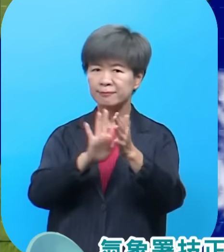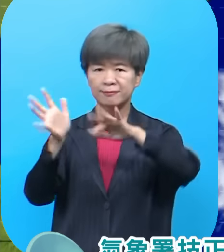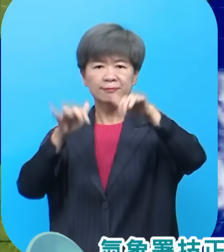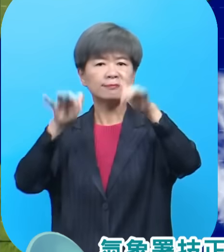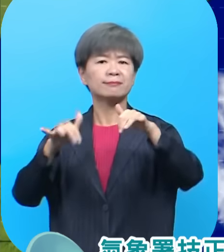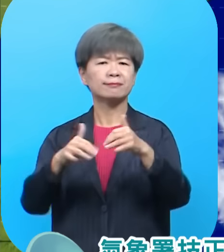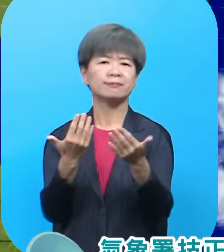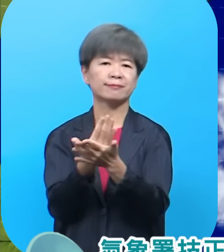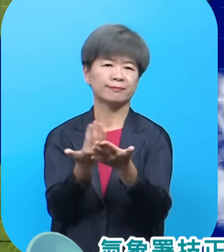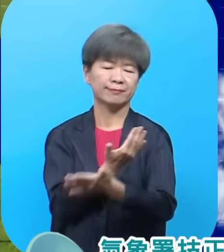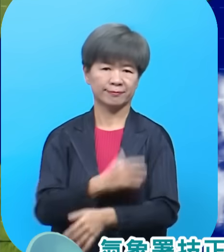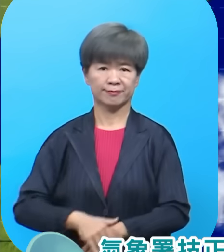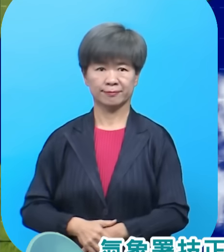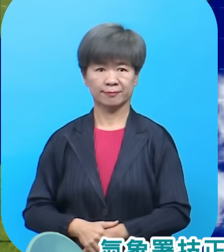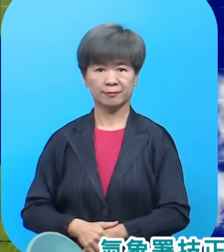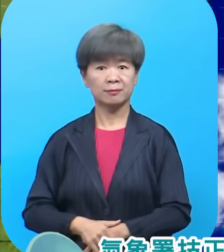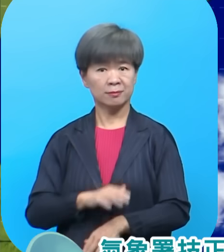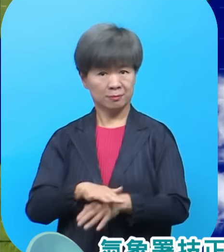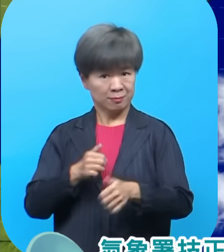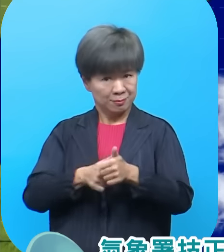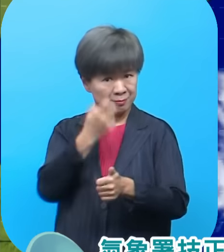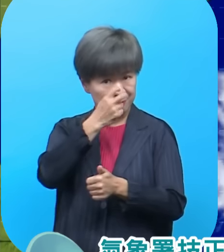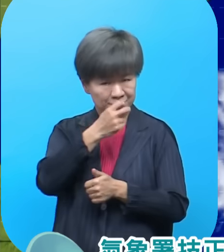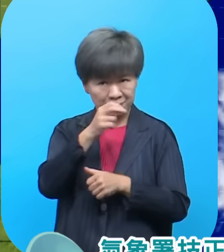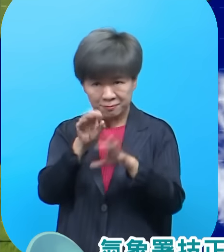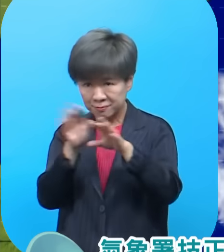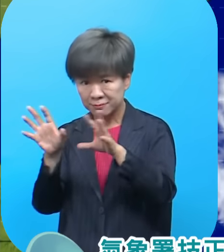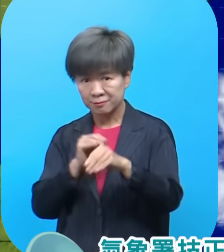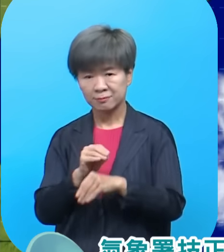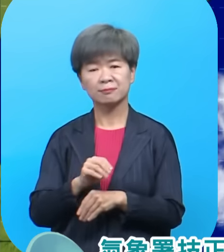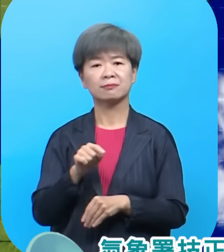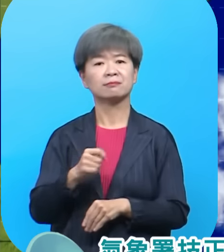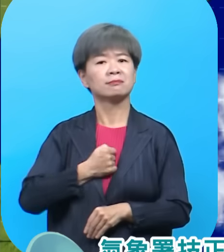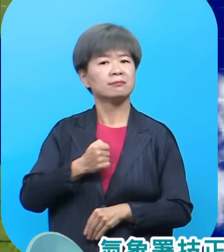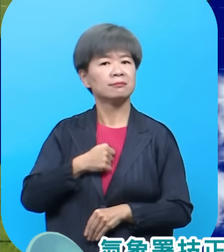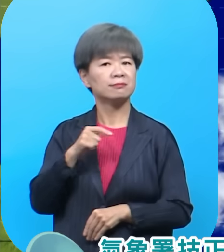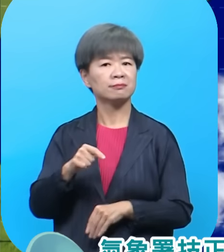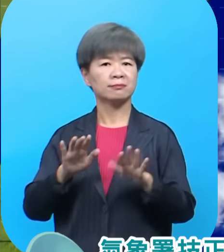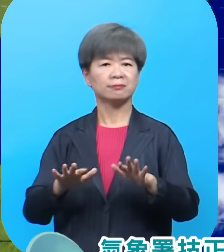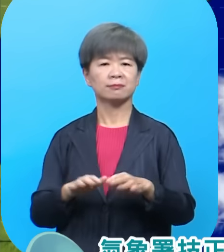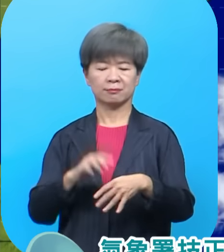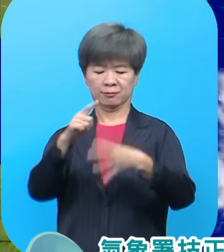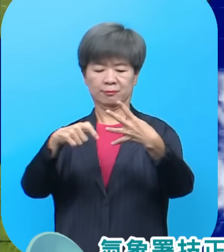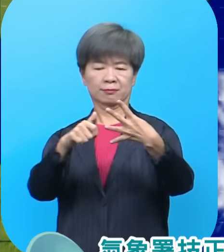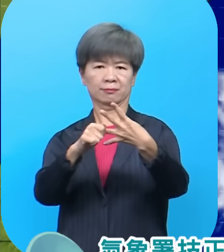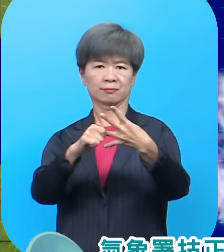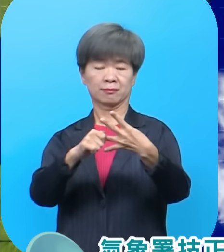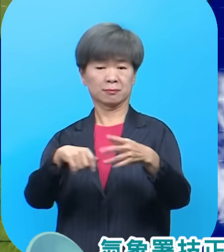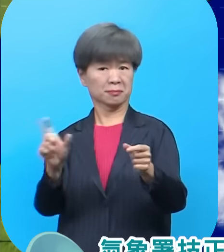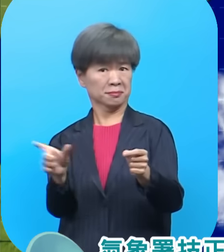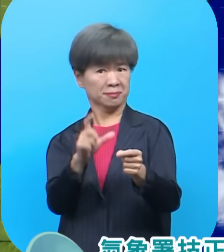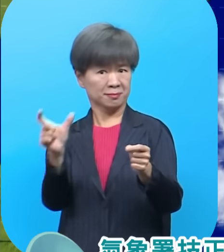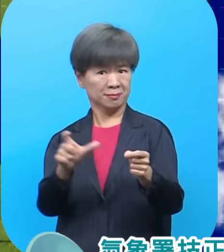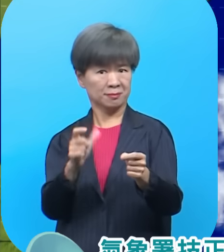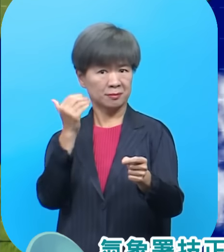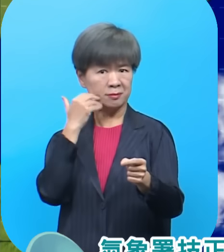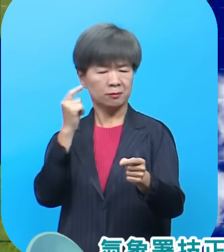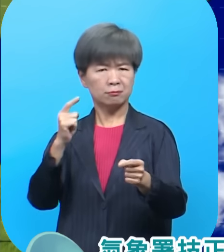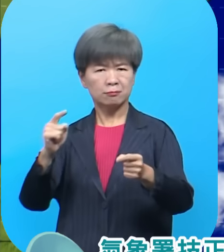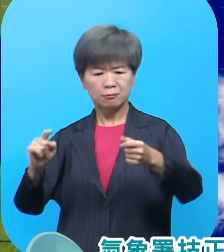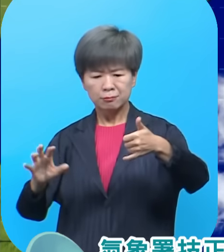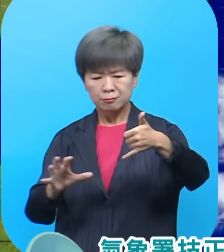叮咛提醒大家，我们会一直注意台风的运动，尤其是我们知道现在这种季节的台风一旦它的移动速度很缓